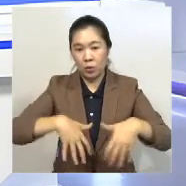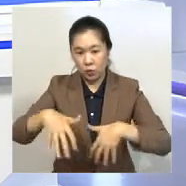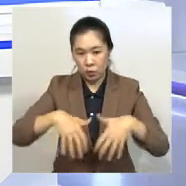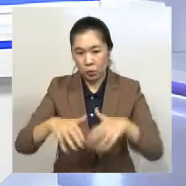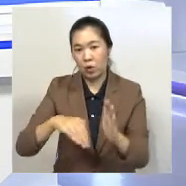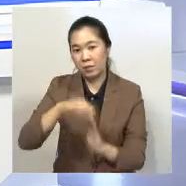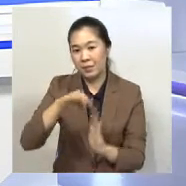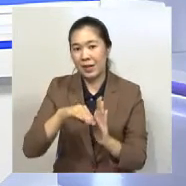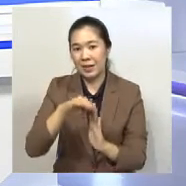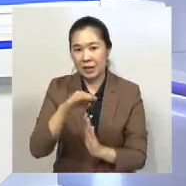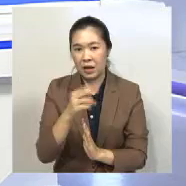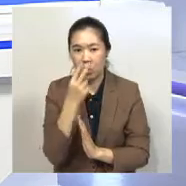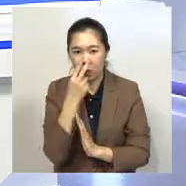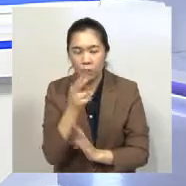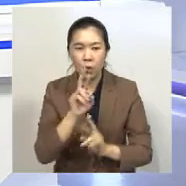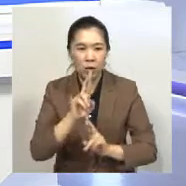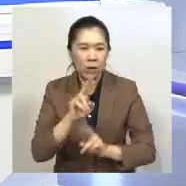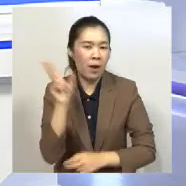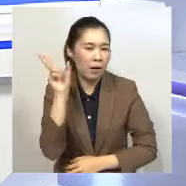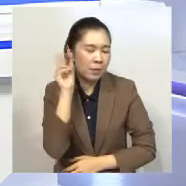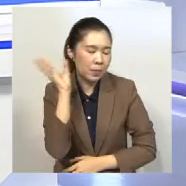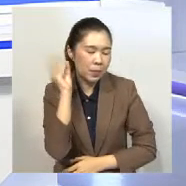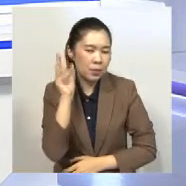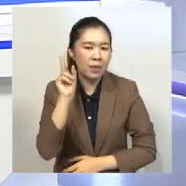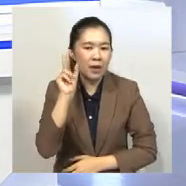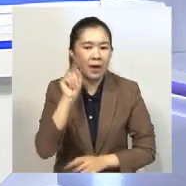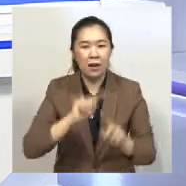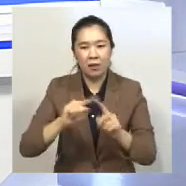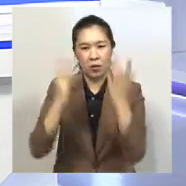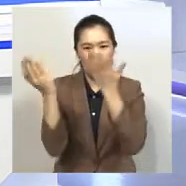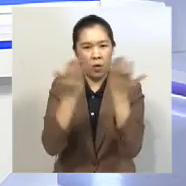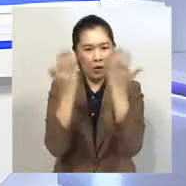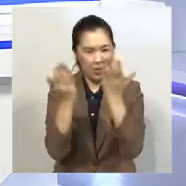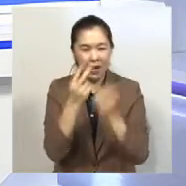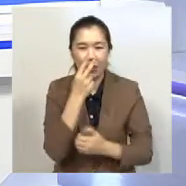ที่เองพี่น้องประชาชนในพื้นที่เองก็ต้องติดตามเรื่องของข่าวสารโดยเฉพาะเรื่องของสภาพอากาศอย่างใกล้ชิดนะครับ